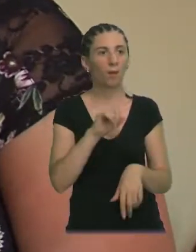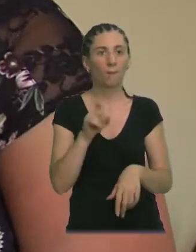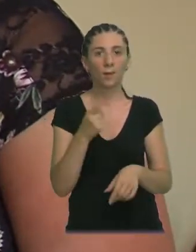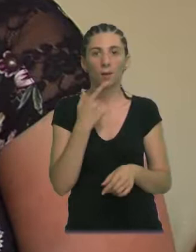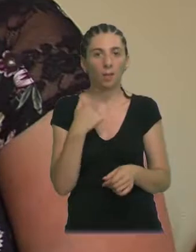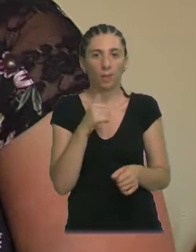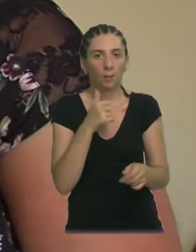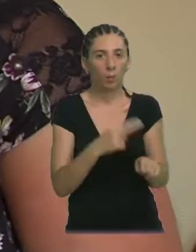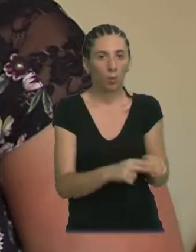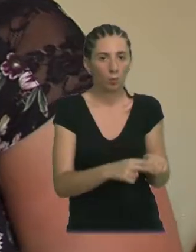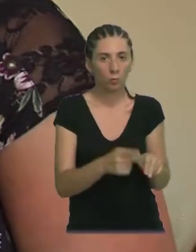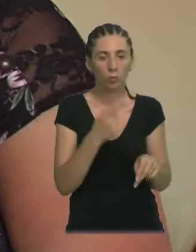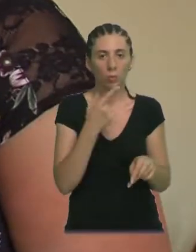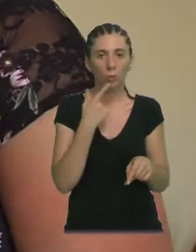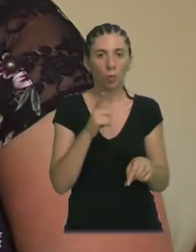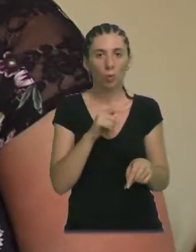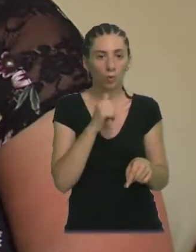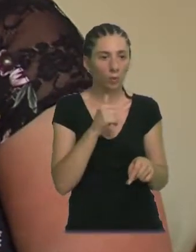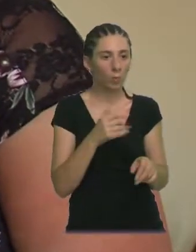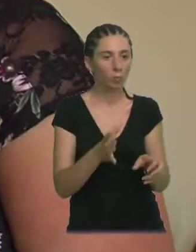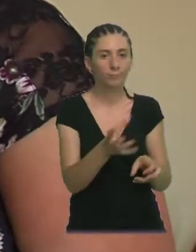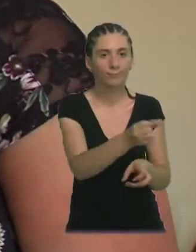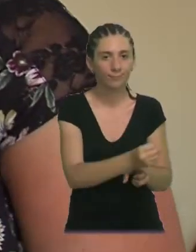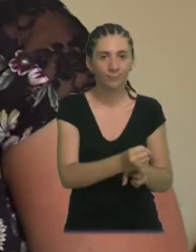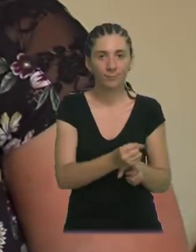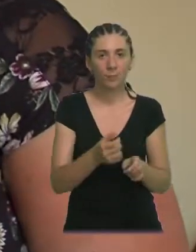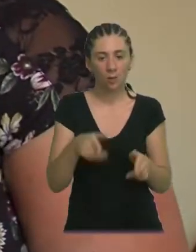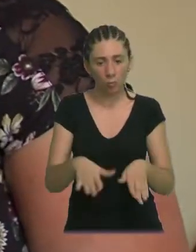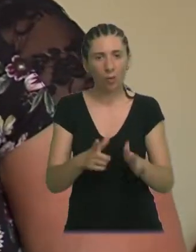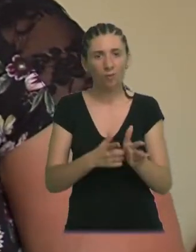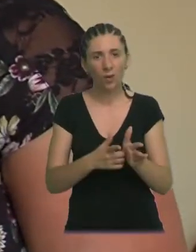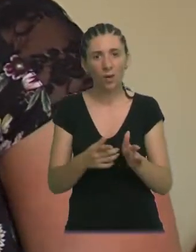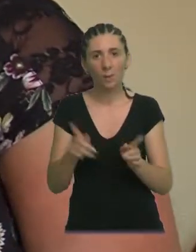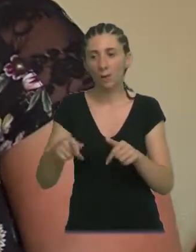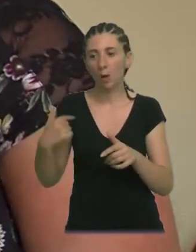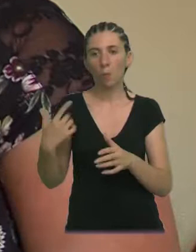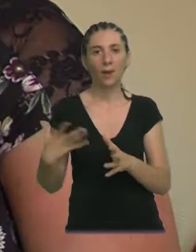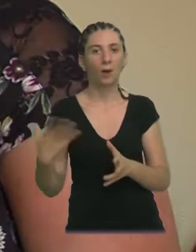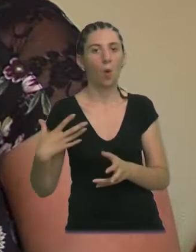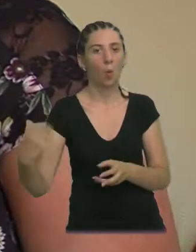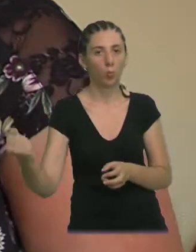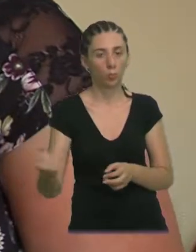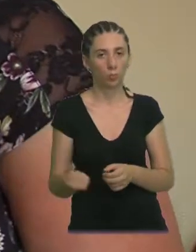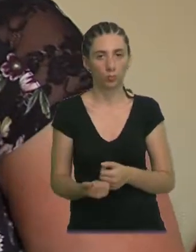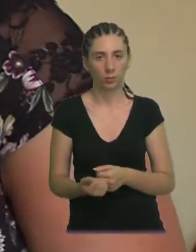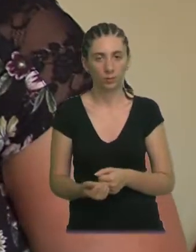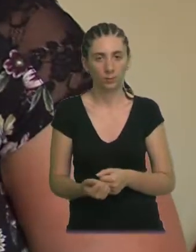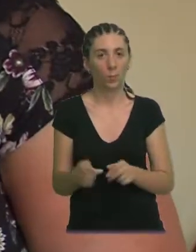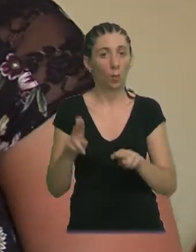pitanja koja nikad nisam mogla riješiti, koja nisam mogla dokučiti, da mi to vrijeme neko oduzme. I